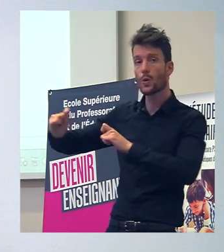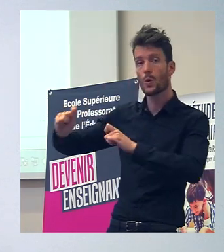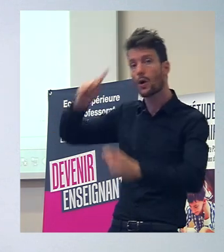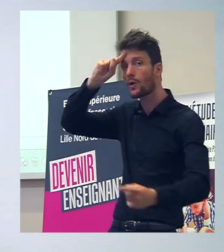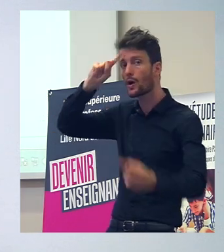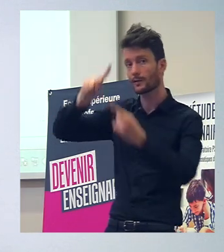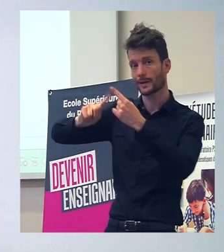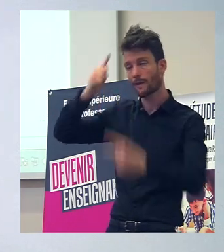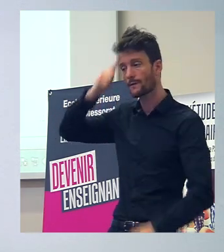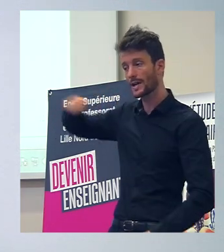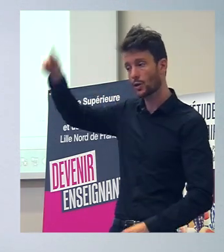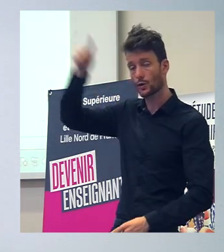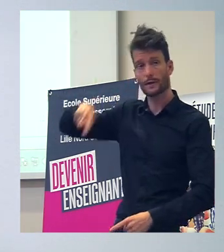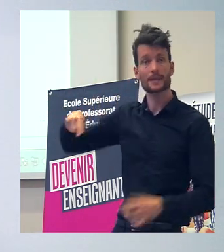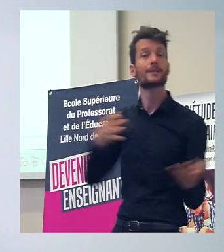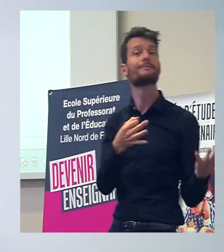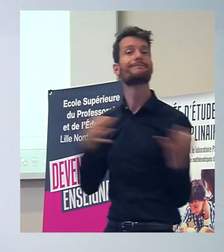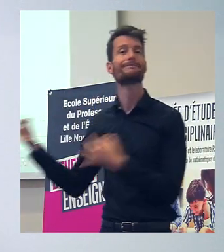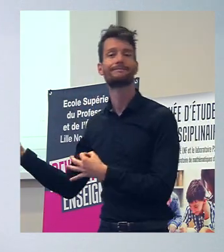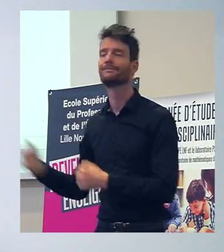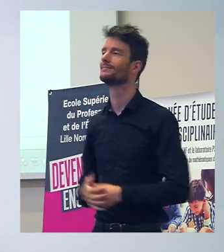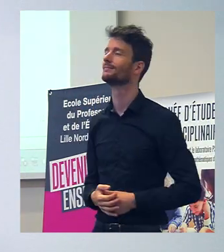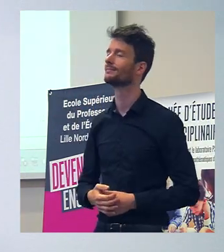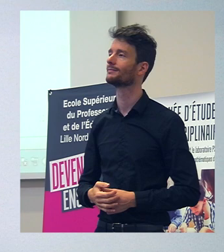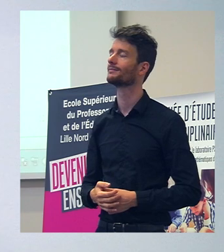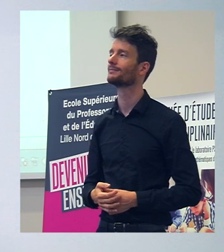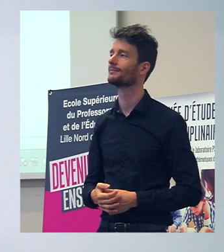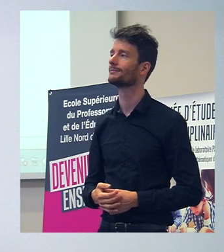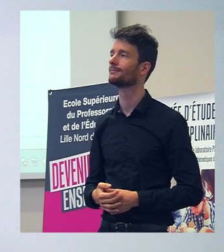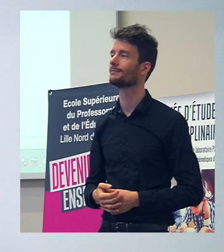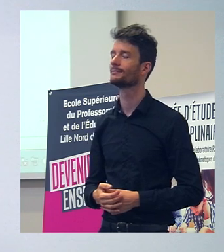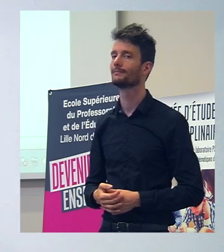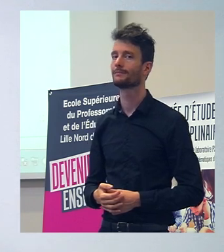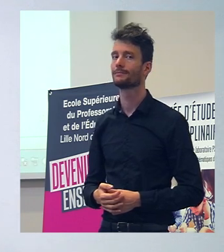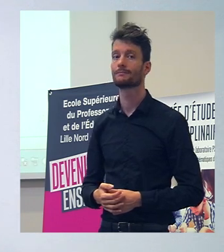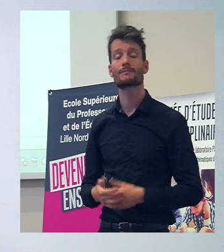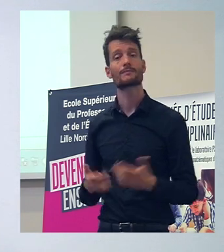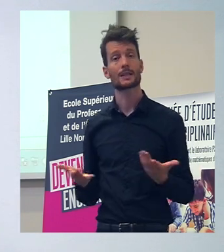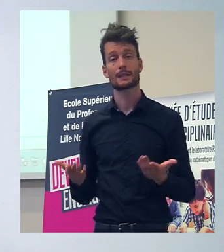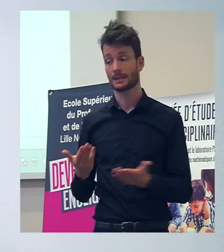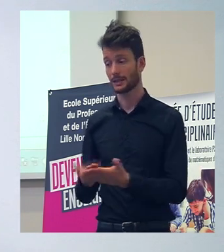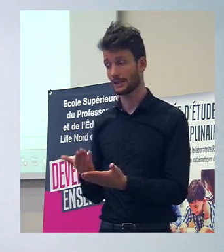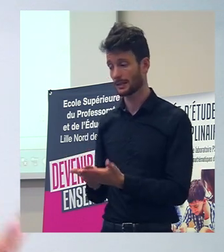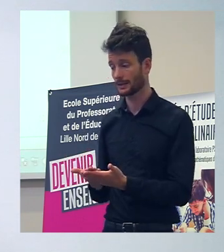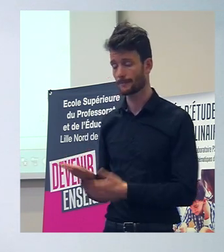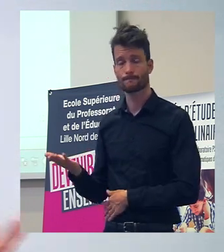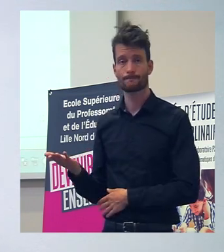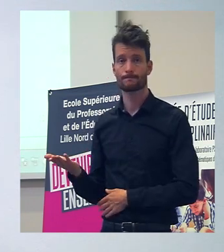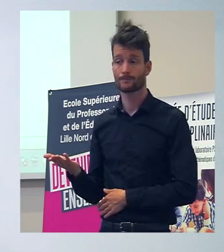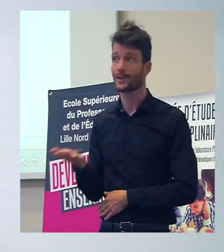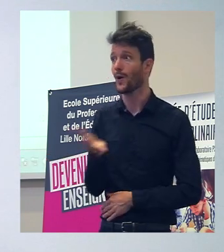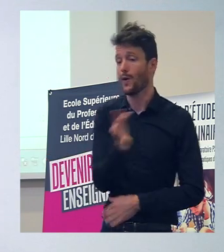philosophique, mais le dispositif tel que on ne le pratique pas encore